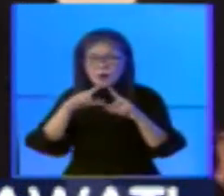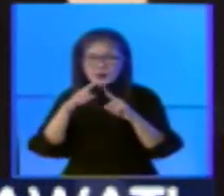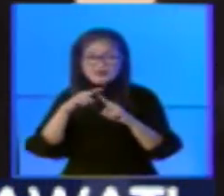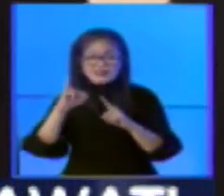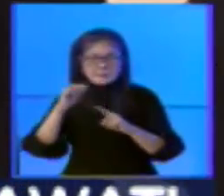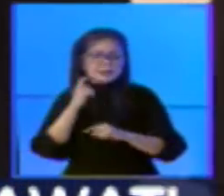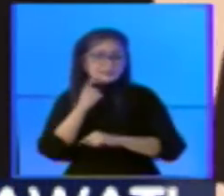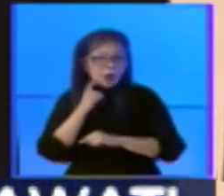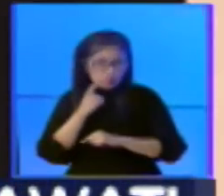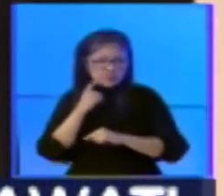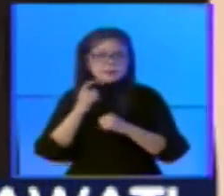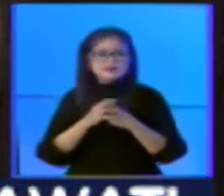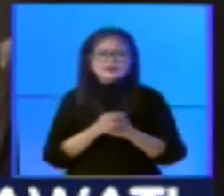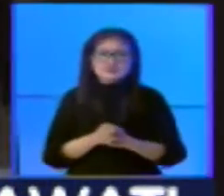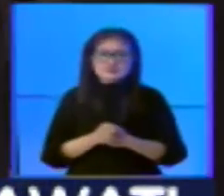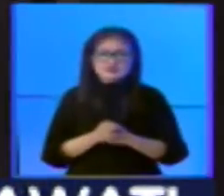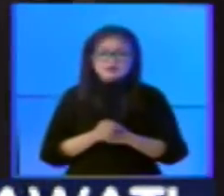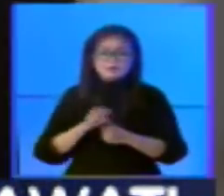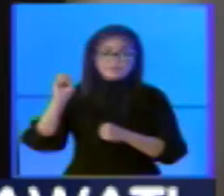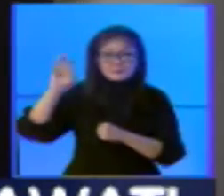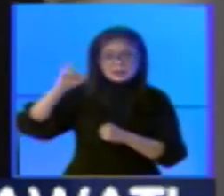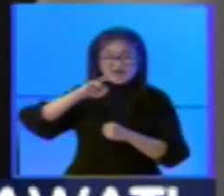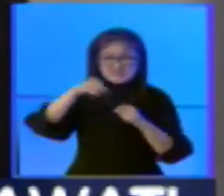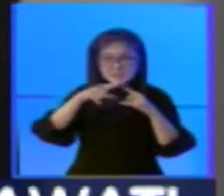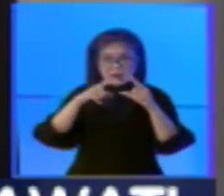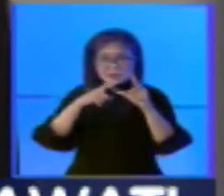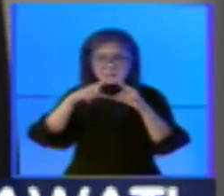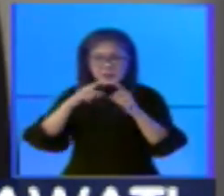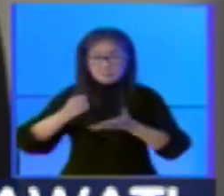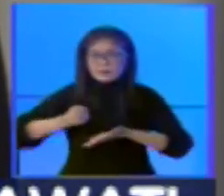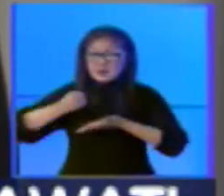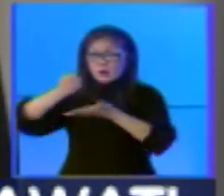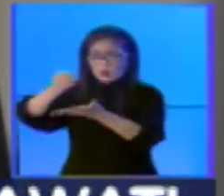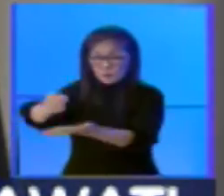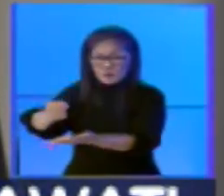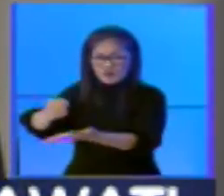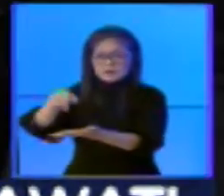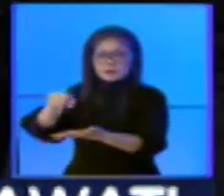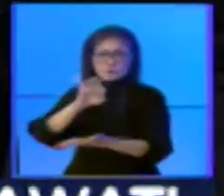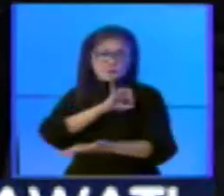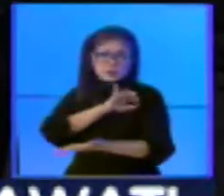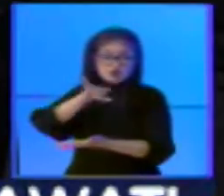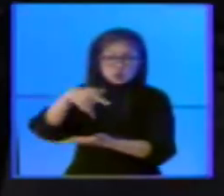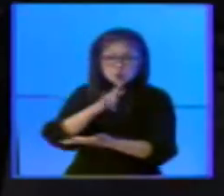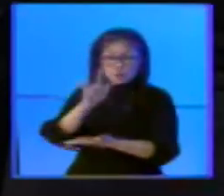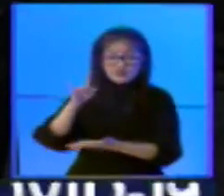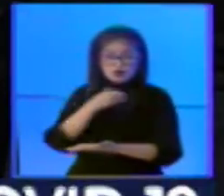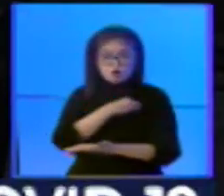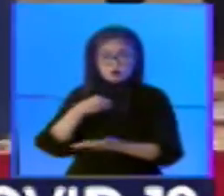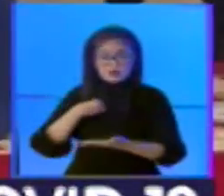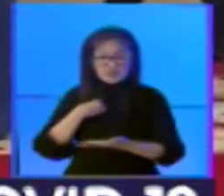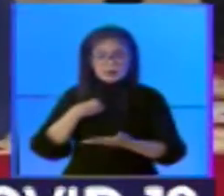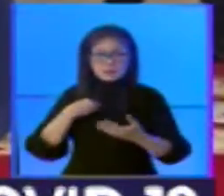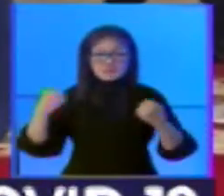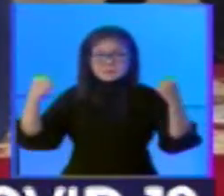Hai Selain itu tanda jasa hormatan bintang jasa Pratama dianugerahkan Presiden Jokowi kepada para dokter dan tim medis sebagai Garda